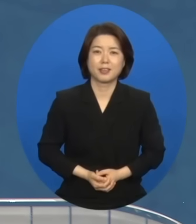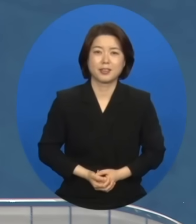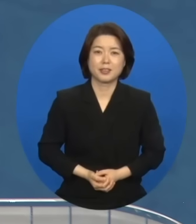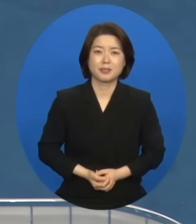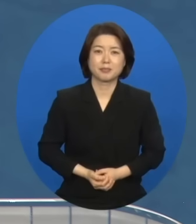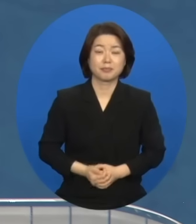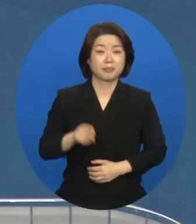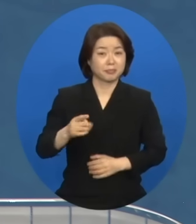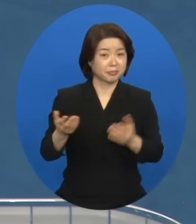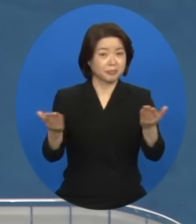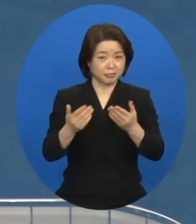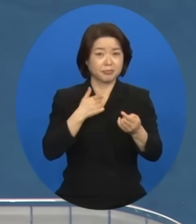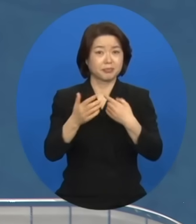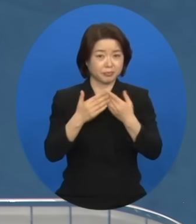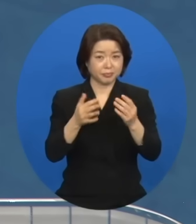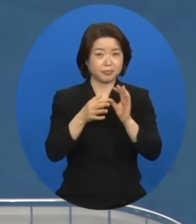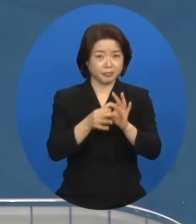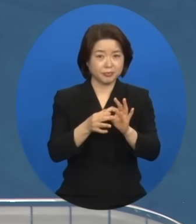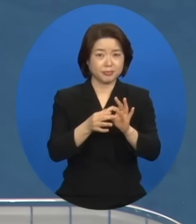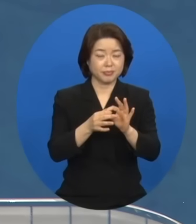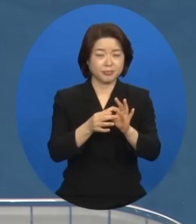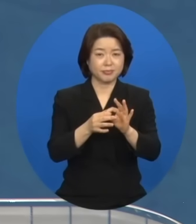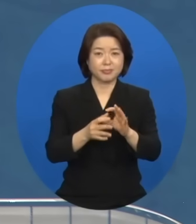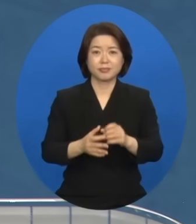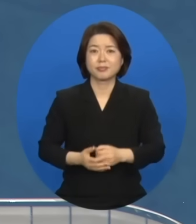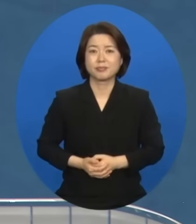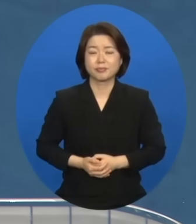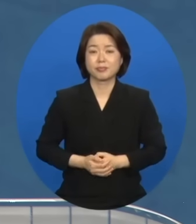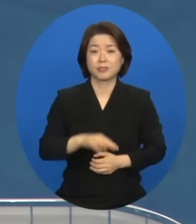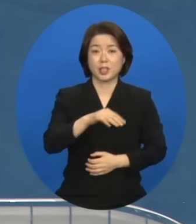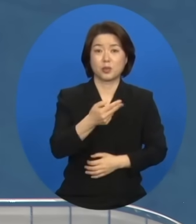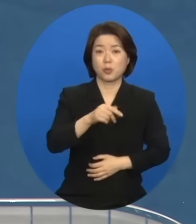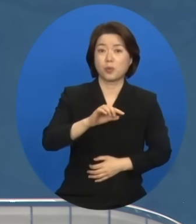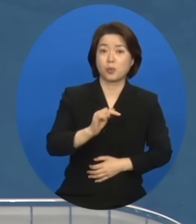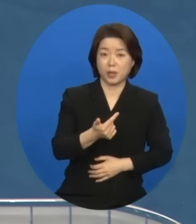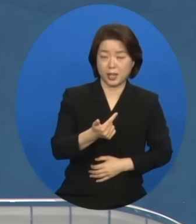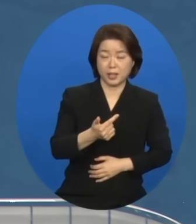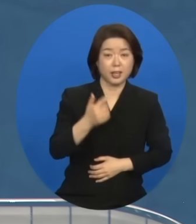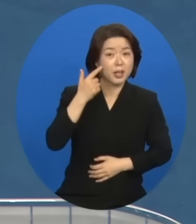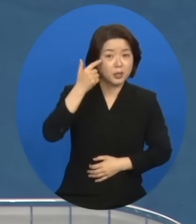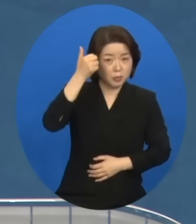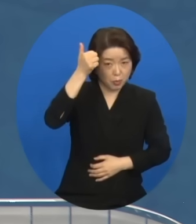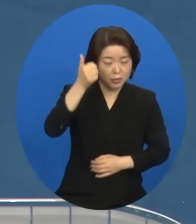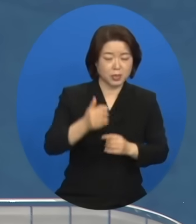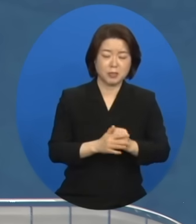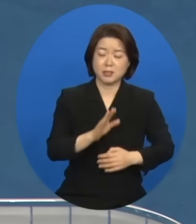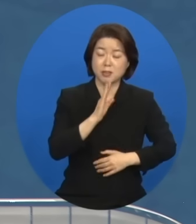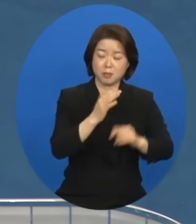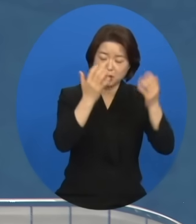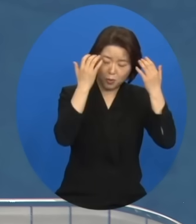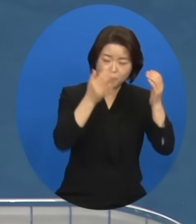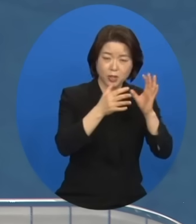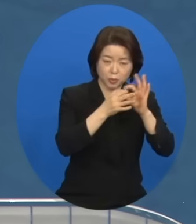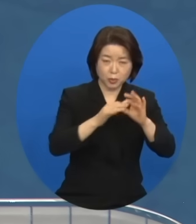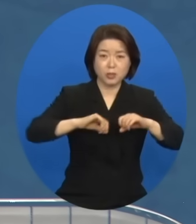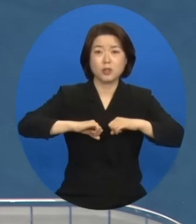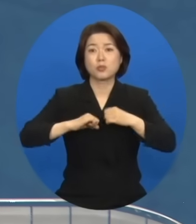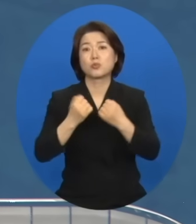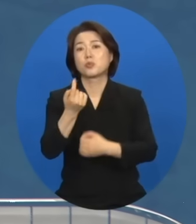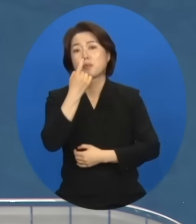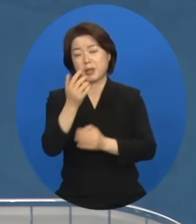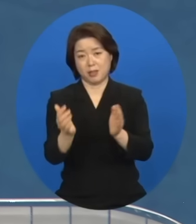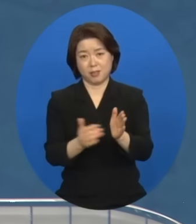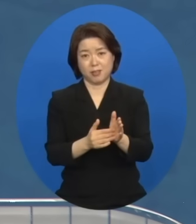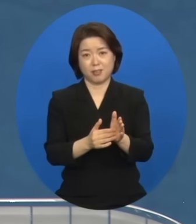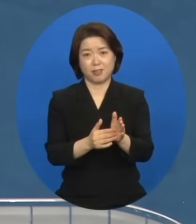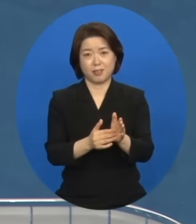자, 이 일을 겪으면서 로렌 커닝의 목사님은 정말 고난을 통하여 순종을 배웠어요.